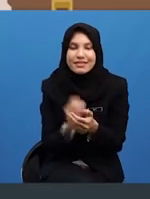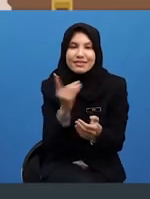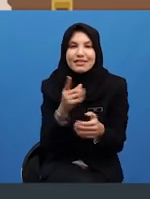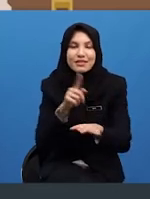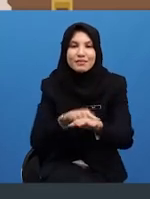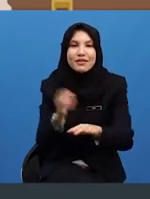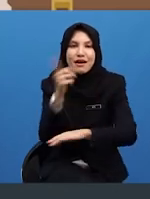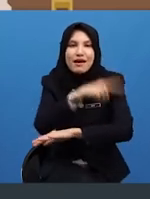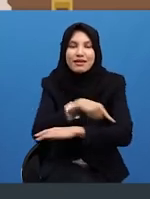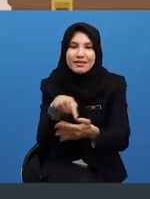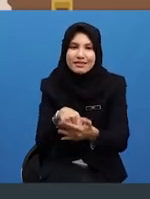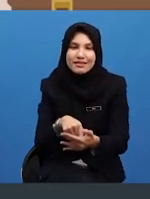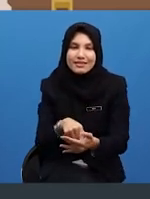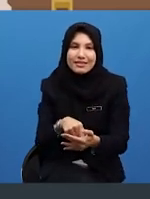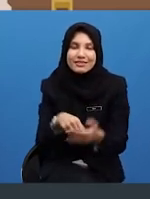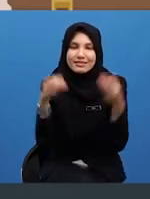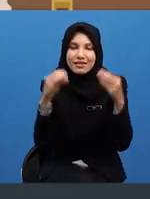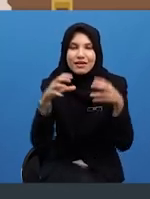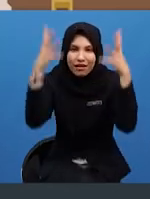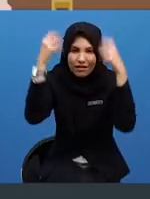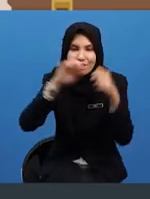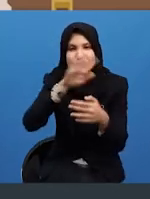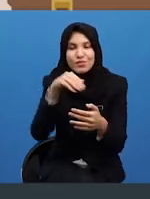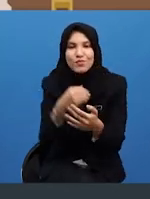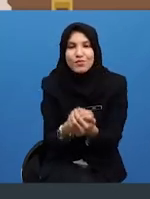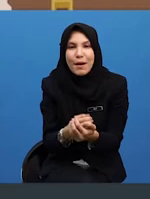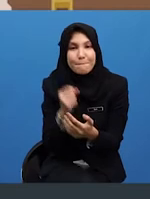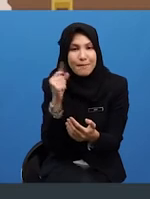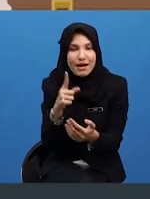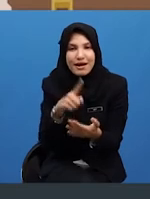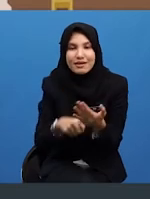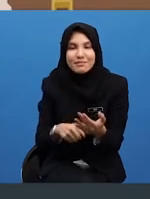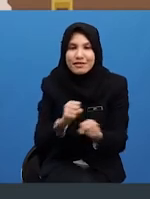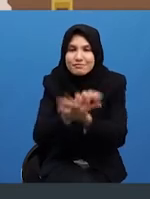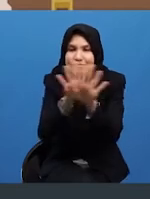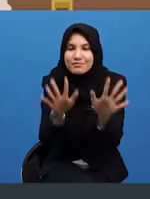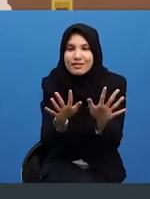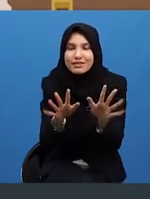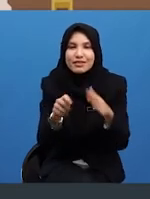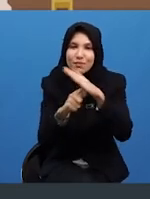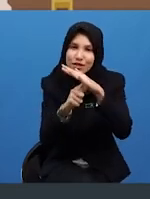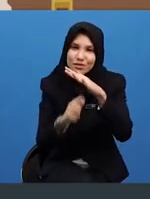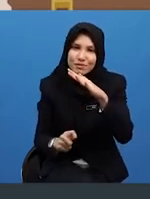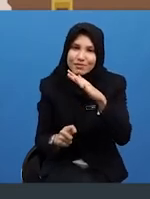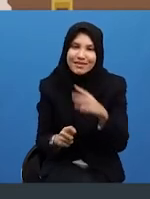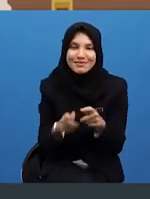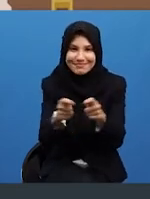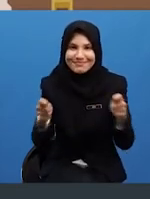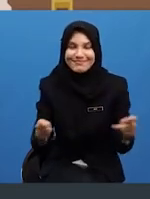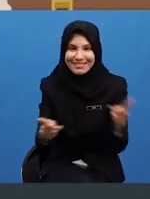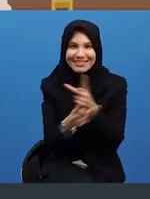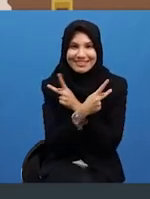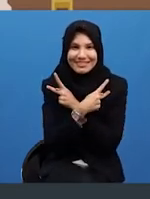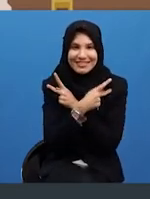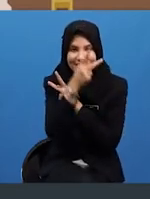Cikgu harap anda semua faham apa yang cikgu terangkan tentang topik ketumpatan. Terima kasih